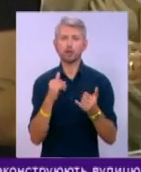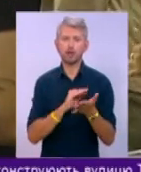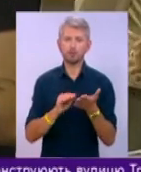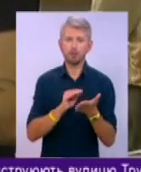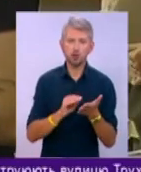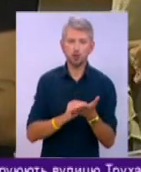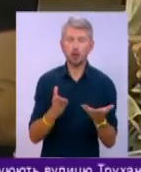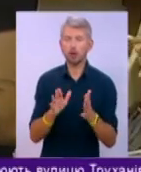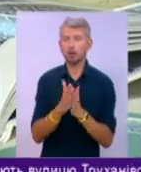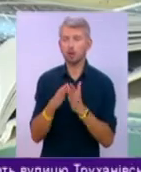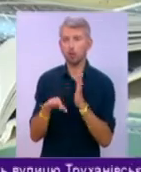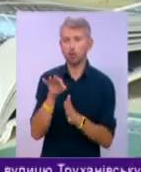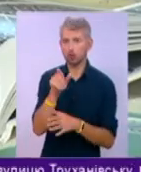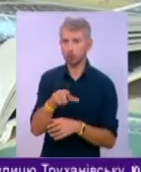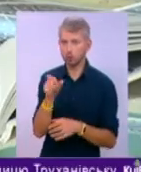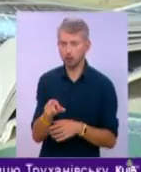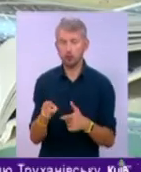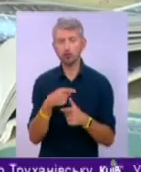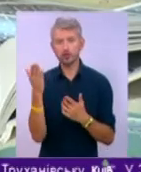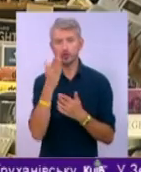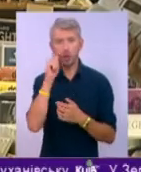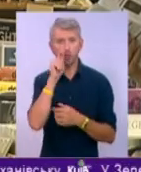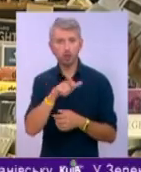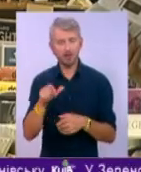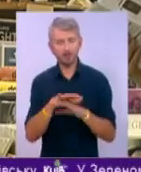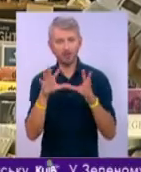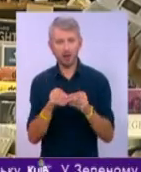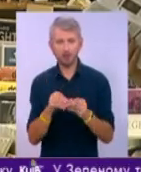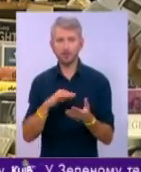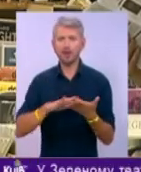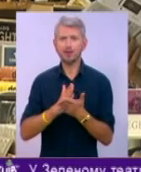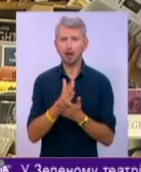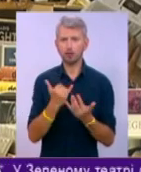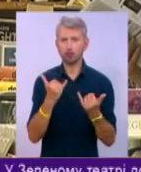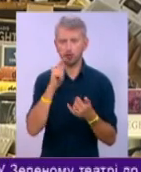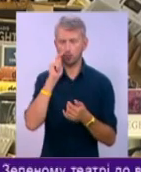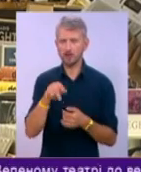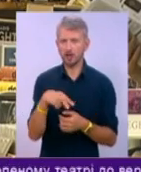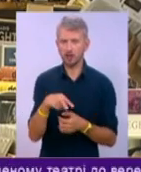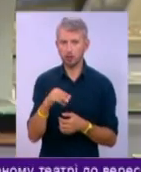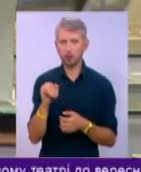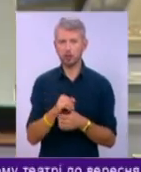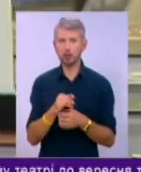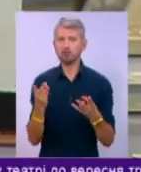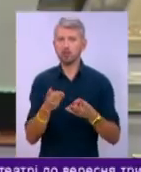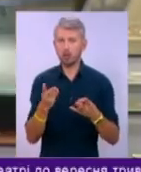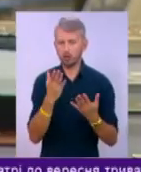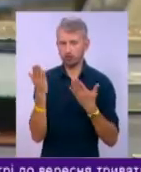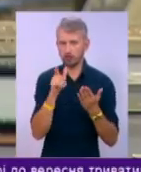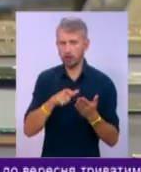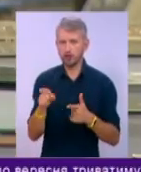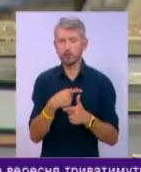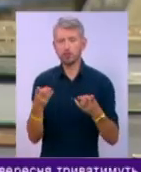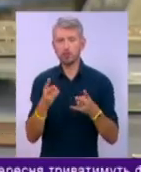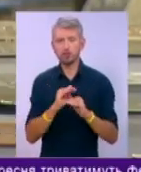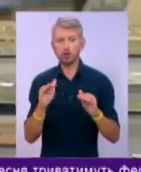які книги обирають читачі? Чи читають українці взагалі? Якість сучасної української літератури і запити читачів? Чи потрібно